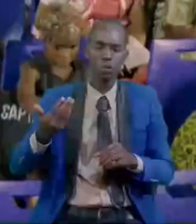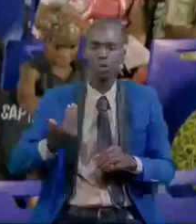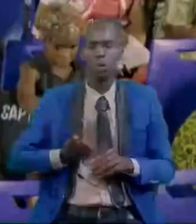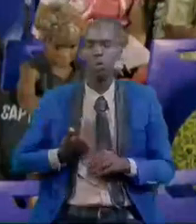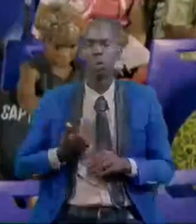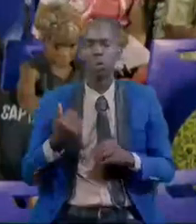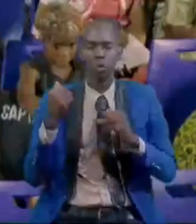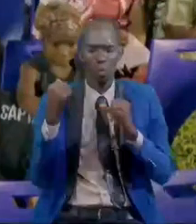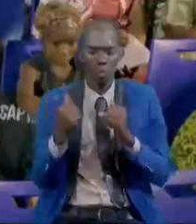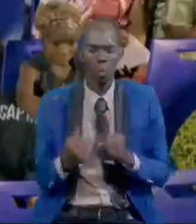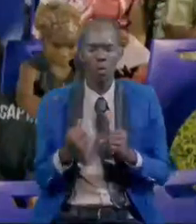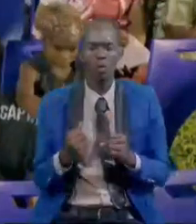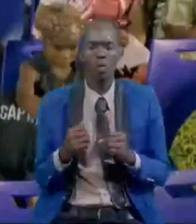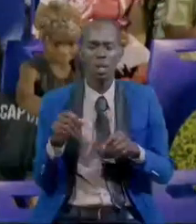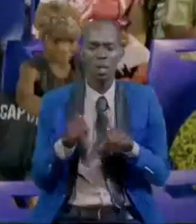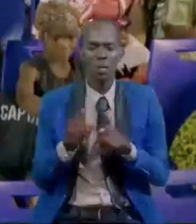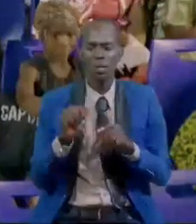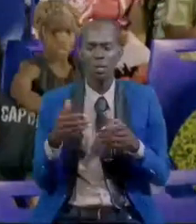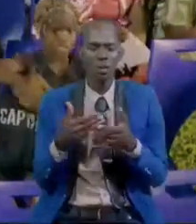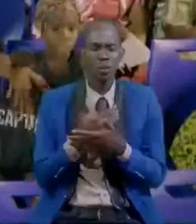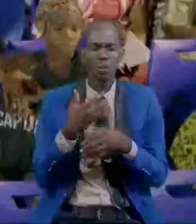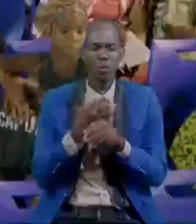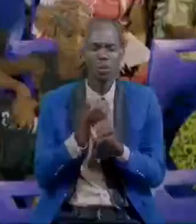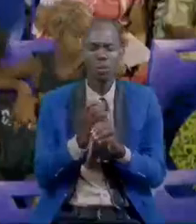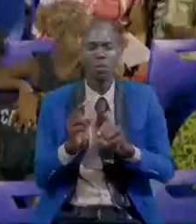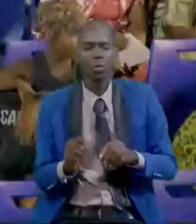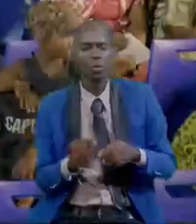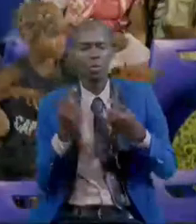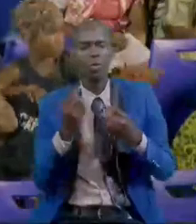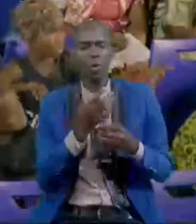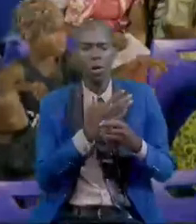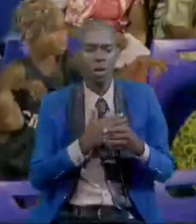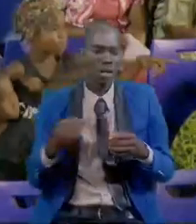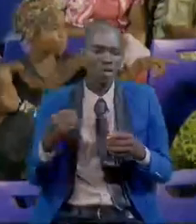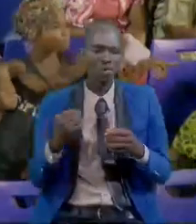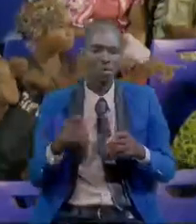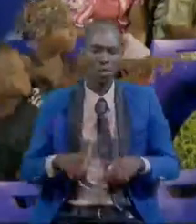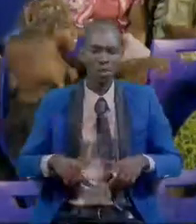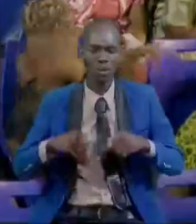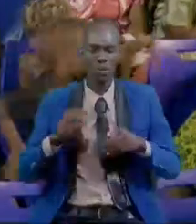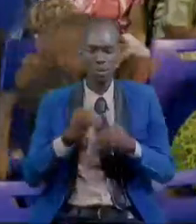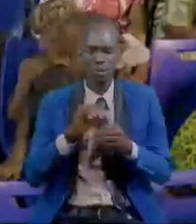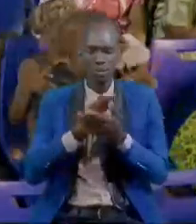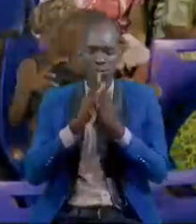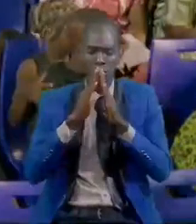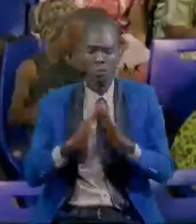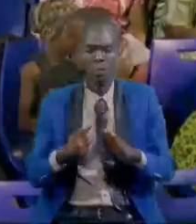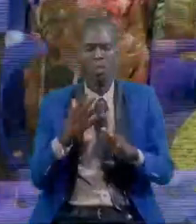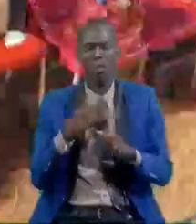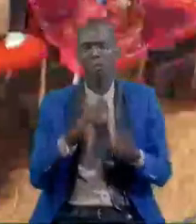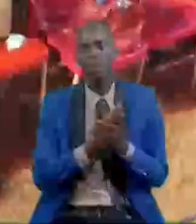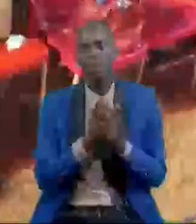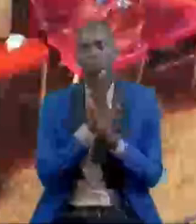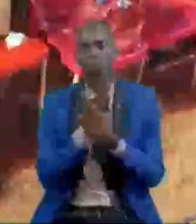en toi comme nouvelle créature. Va en paix. Et vie libre des péchés, libérée